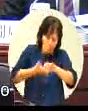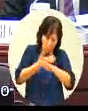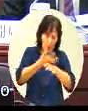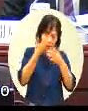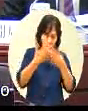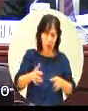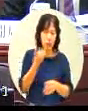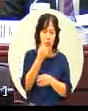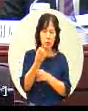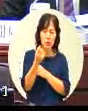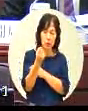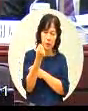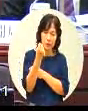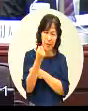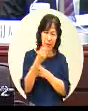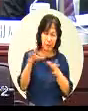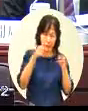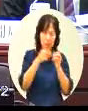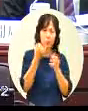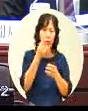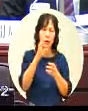源，高雄